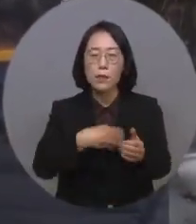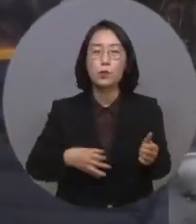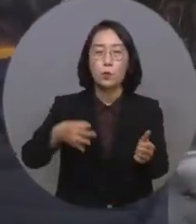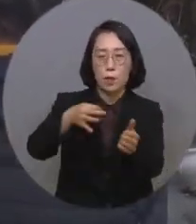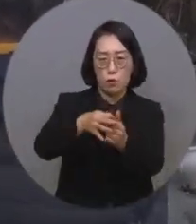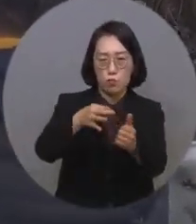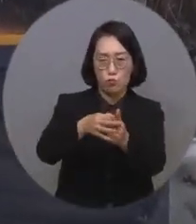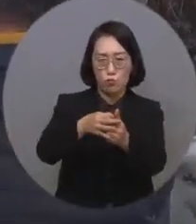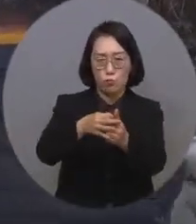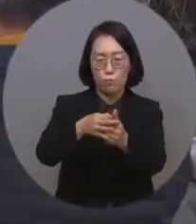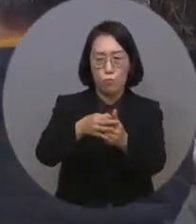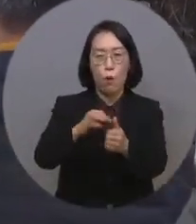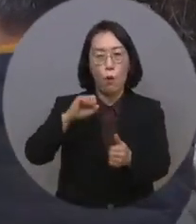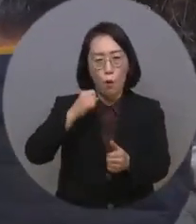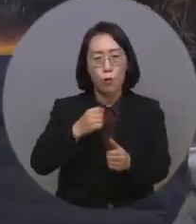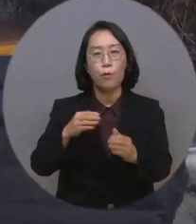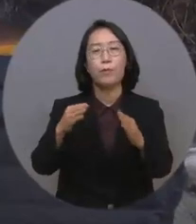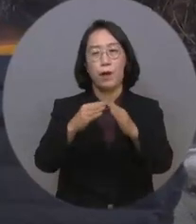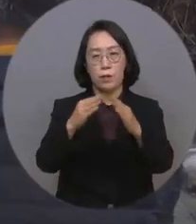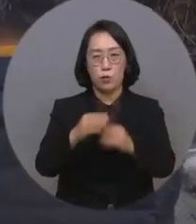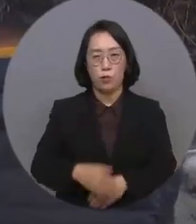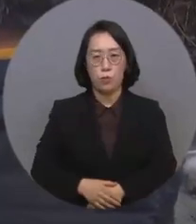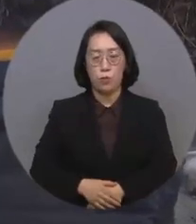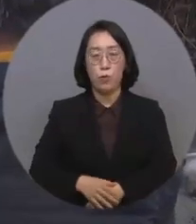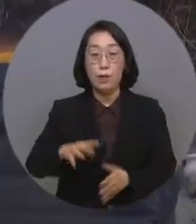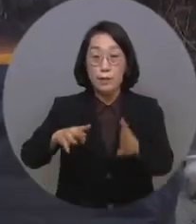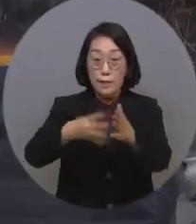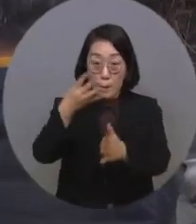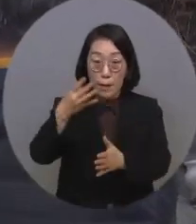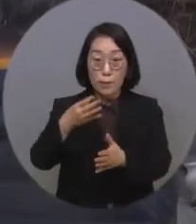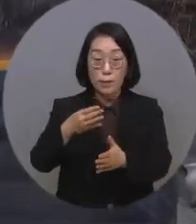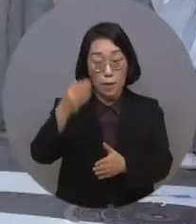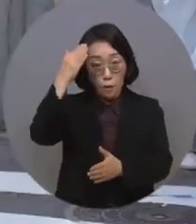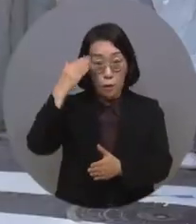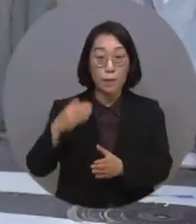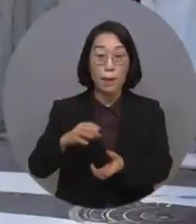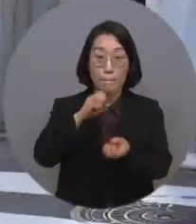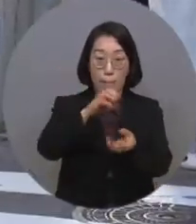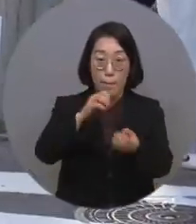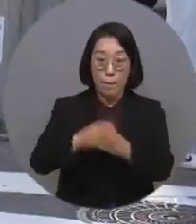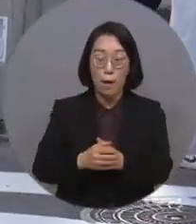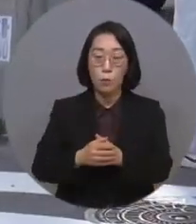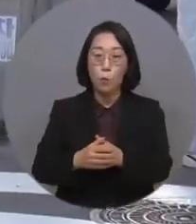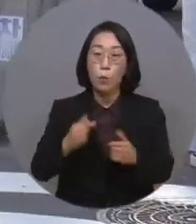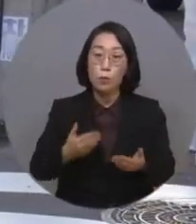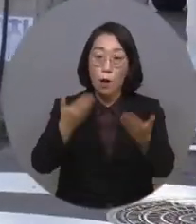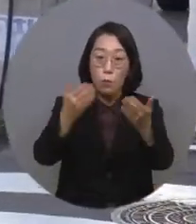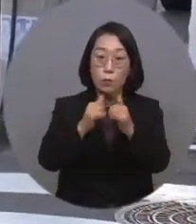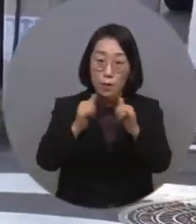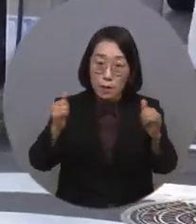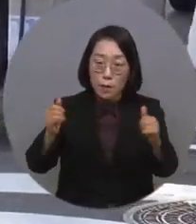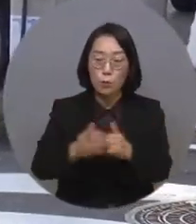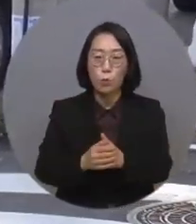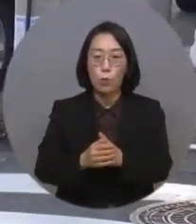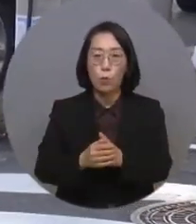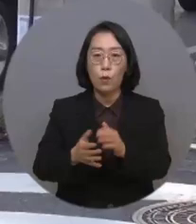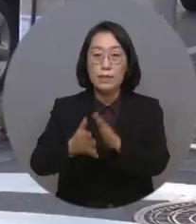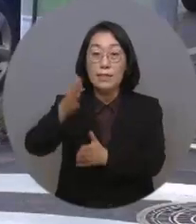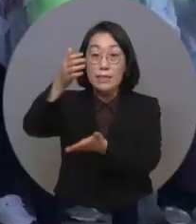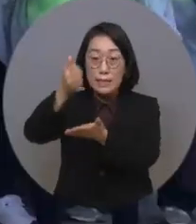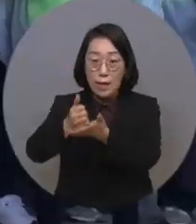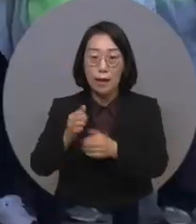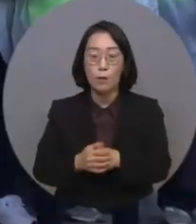기초생활수급자 과정에 연탄 400장이 지원됐으며 이날 좋은 이유 자원봉사자와 박경기 야산시장